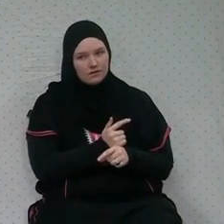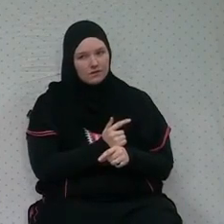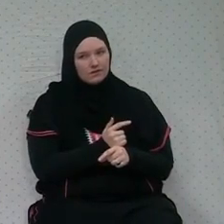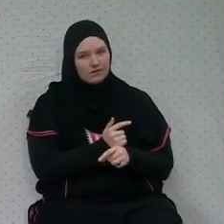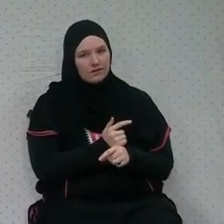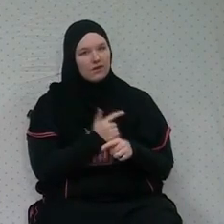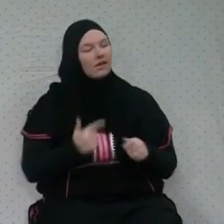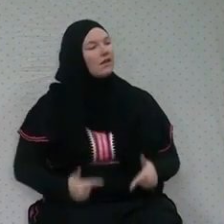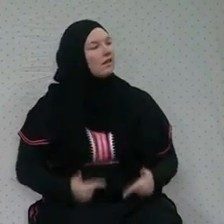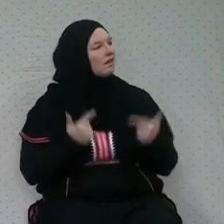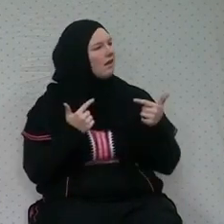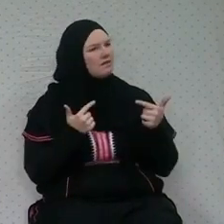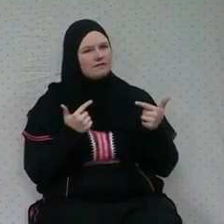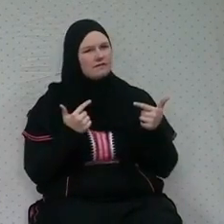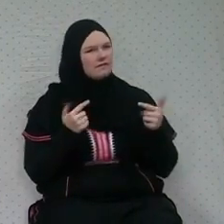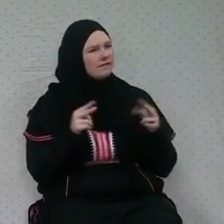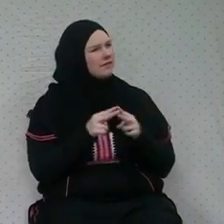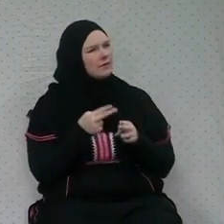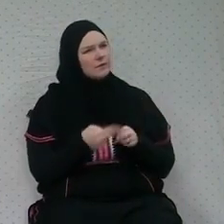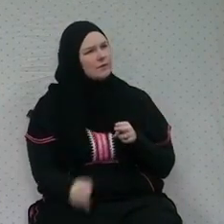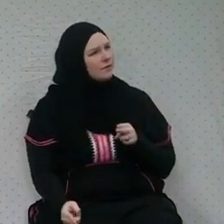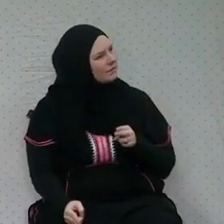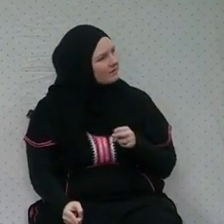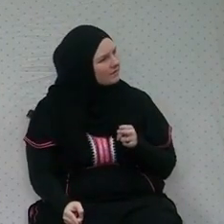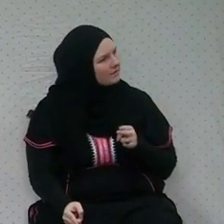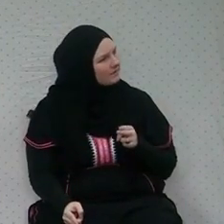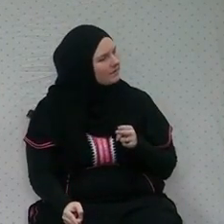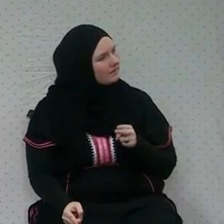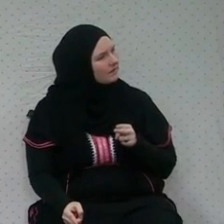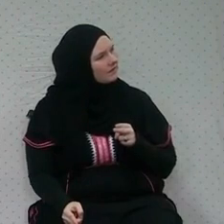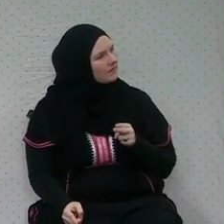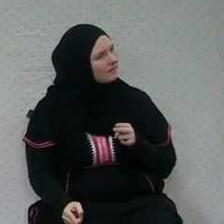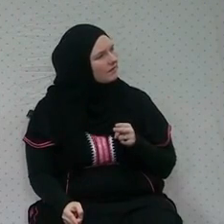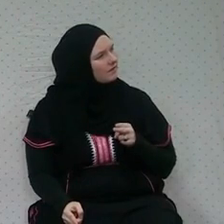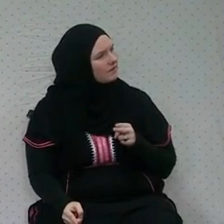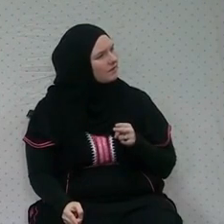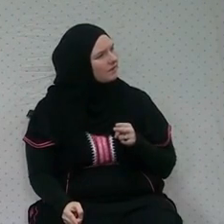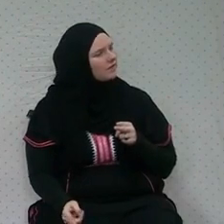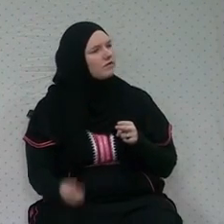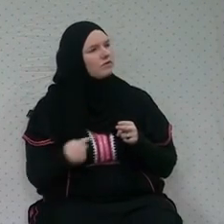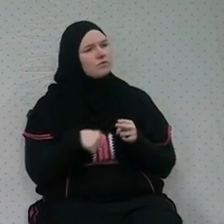life is so short to maneuver around the orders of Allah سبحانه وتعالى,